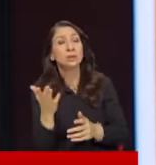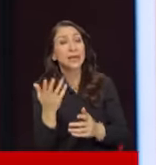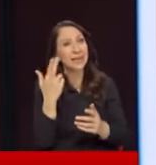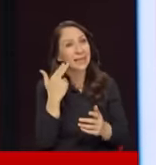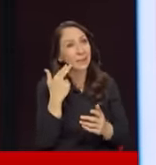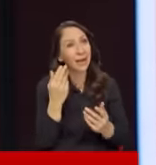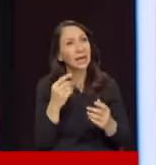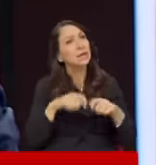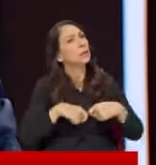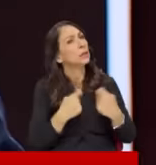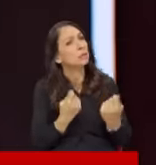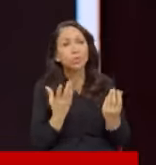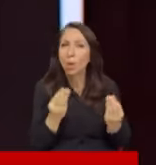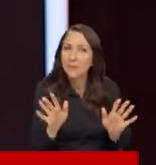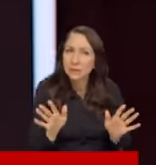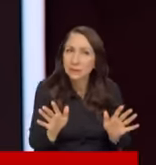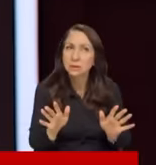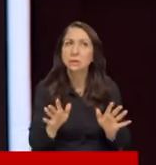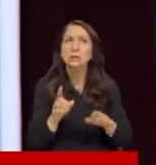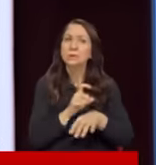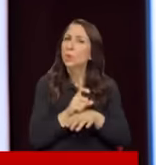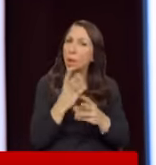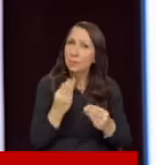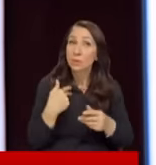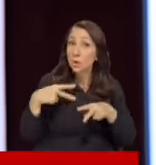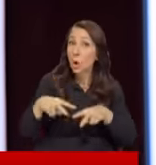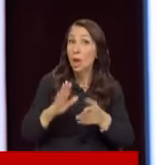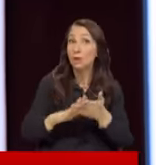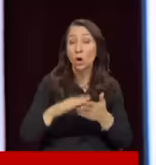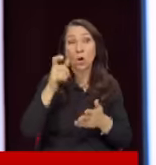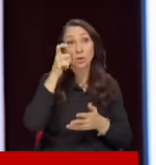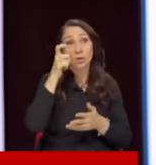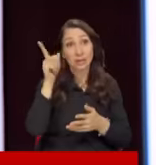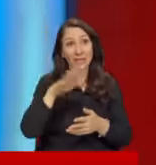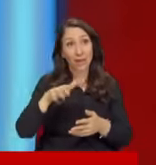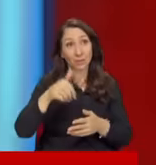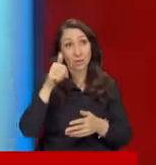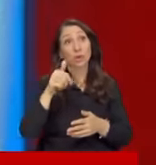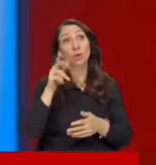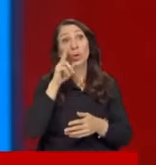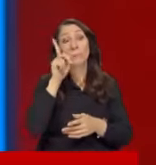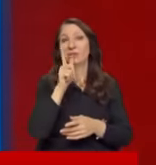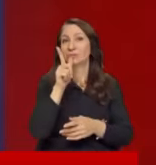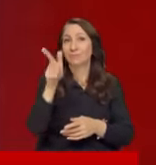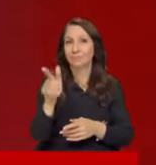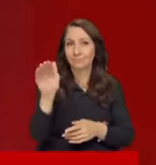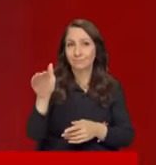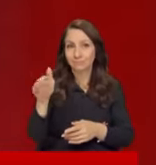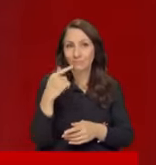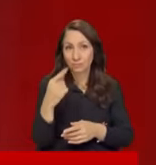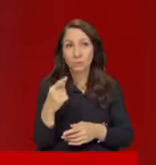nezaketle kırılabilir siniz dökülebilir siniz Biz yol arkadaşlı özür özel cumhuriet Partisi genel başkanından da son bir